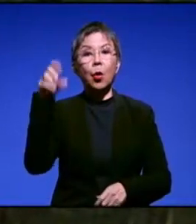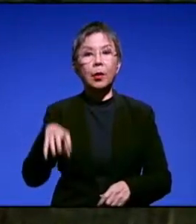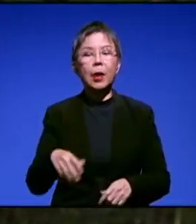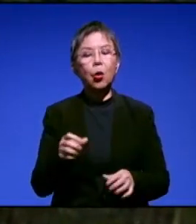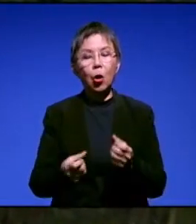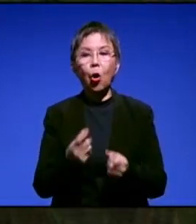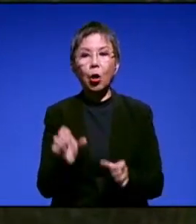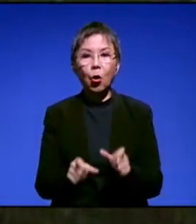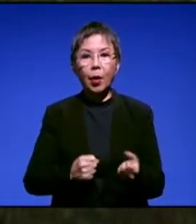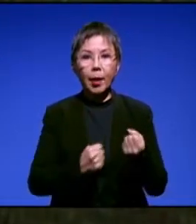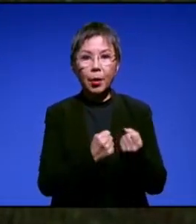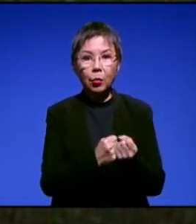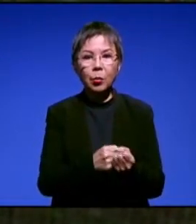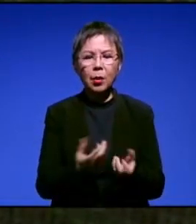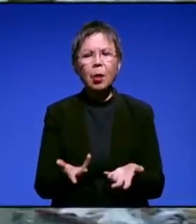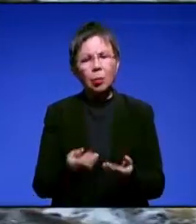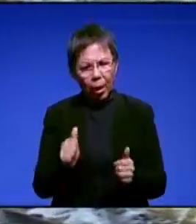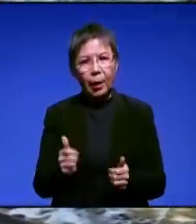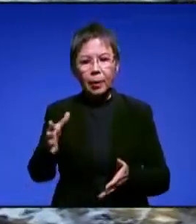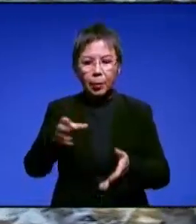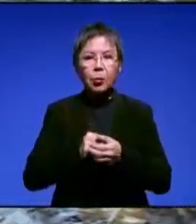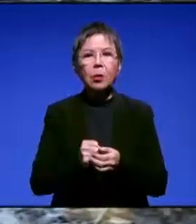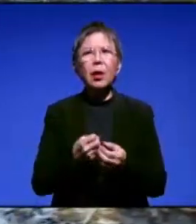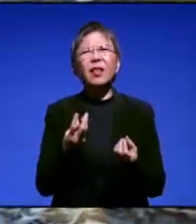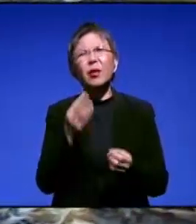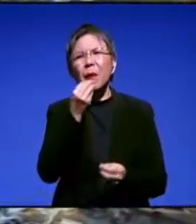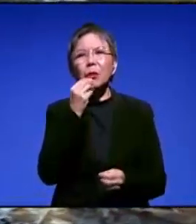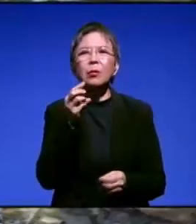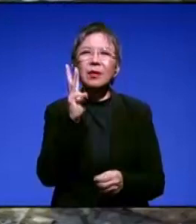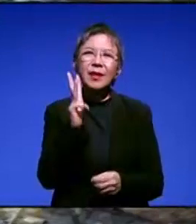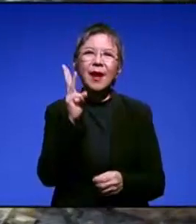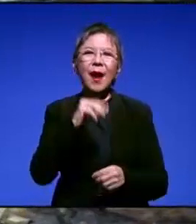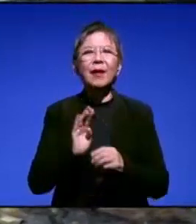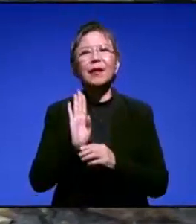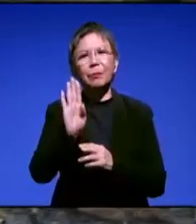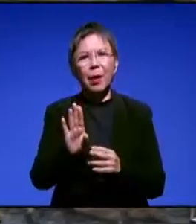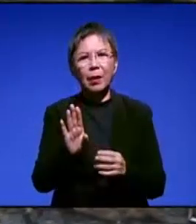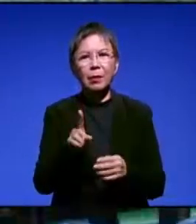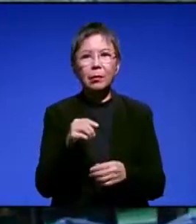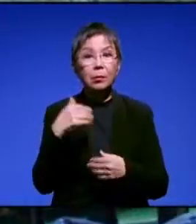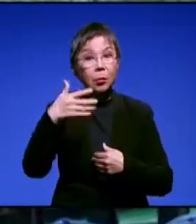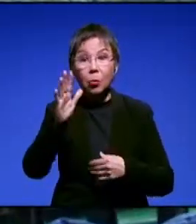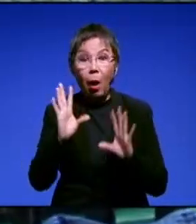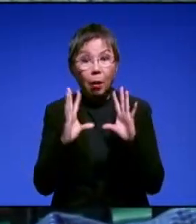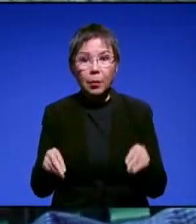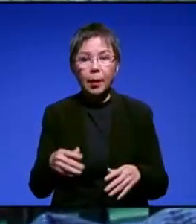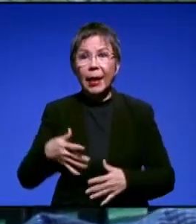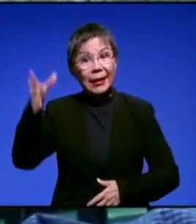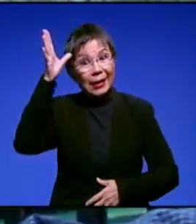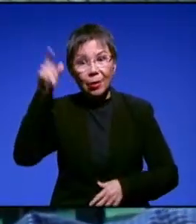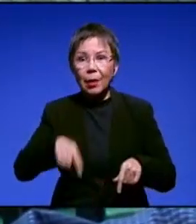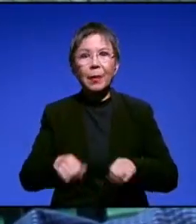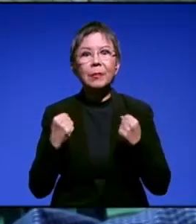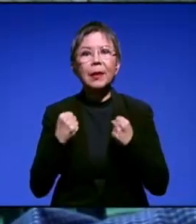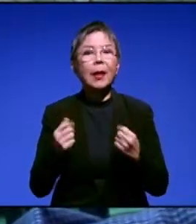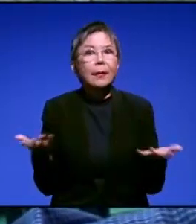para donatur namun bantuan ini hanya dapat memberi makan satwa untuk beberapa hari kedepan saja kita enggak tahu juga sampai kapan